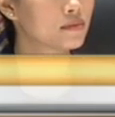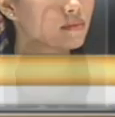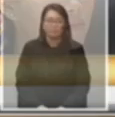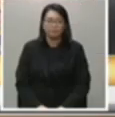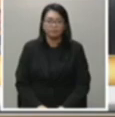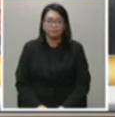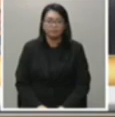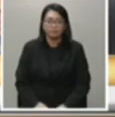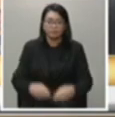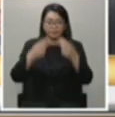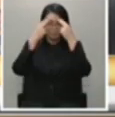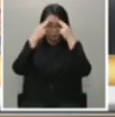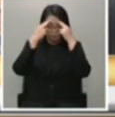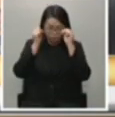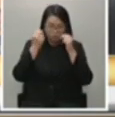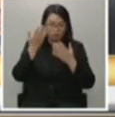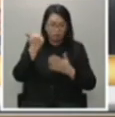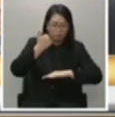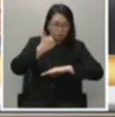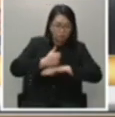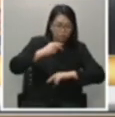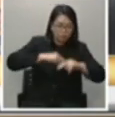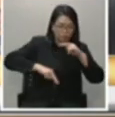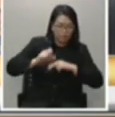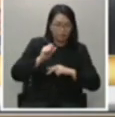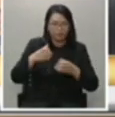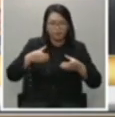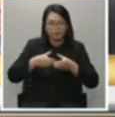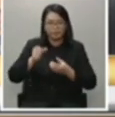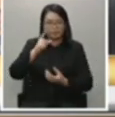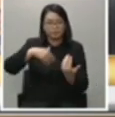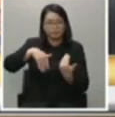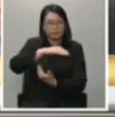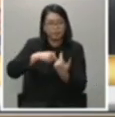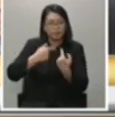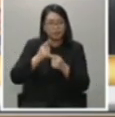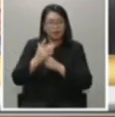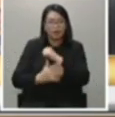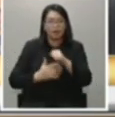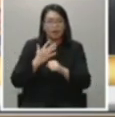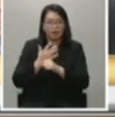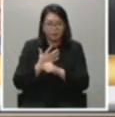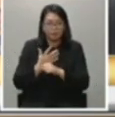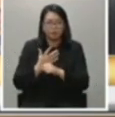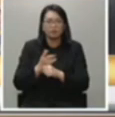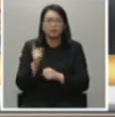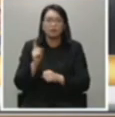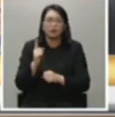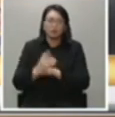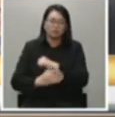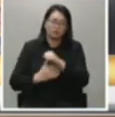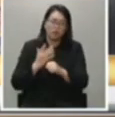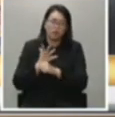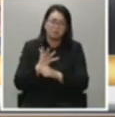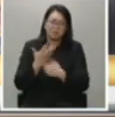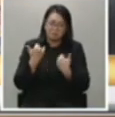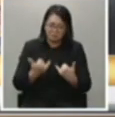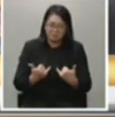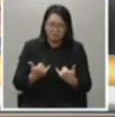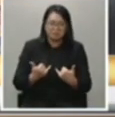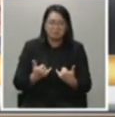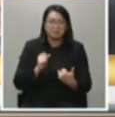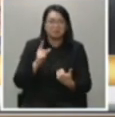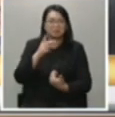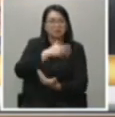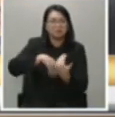รษฐกิจหลายต่อหลายครั้งแต่ปรากฏว่าตลอดระยะเวลา5ปีที่ผ่านมาเศรษฐกิจไทยก็เจ๊งไม่เป็นท่